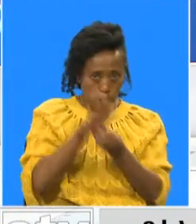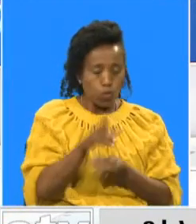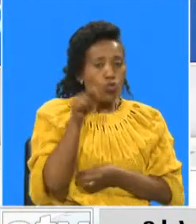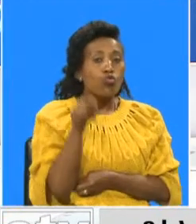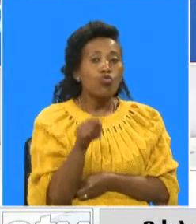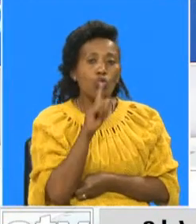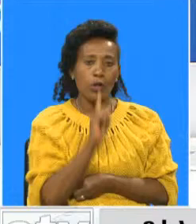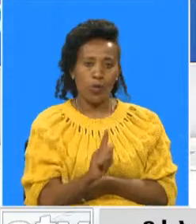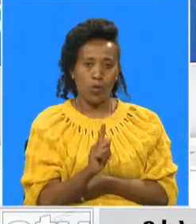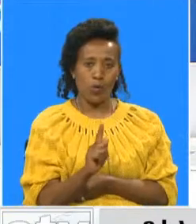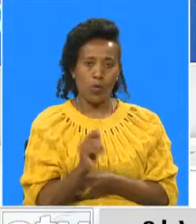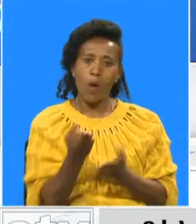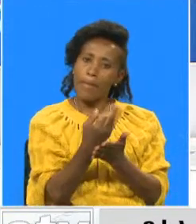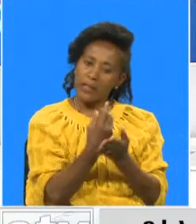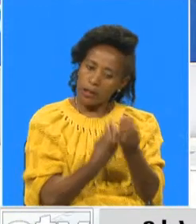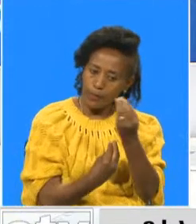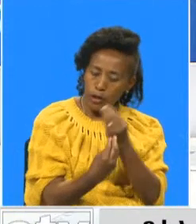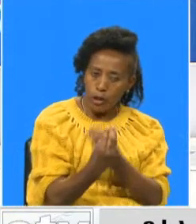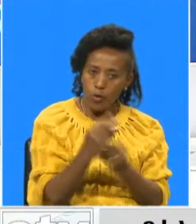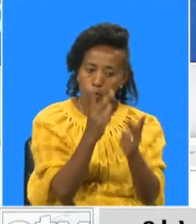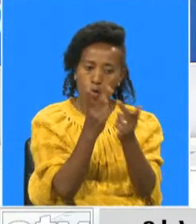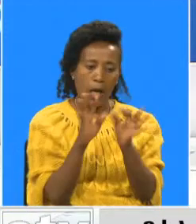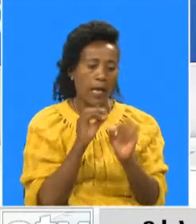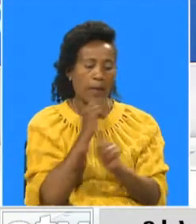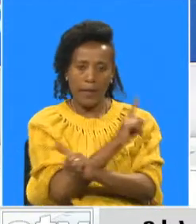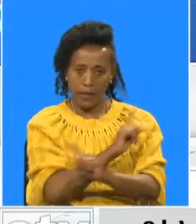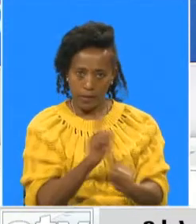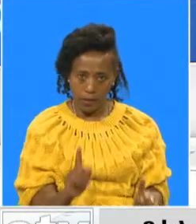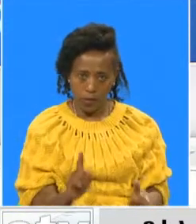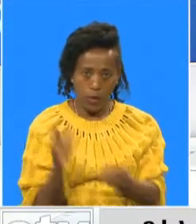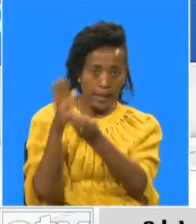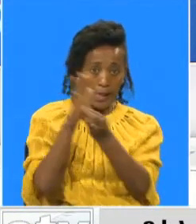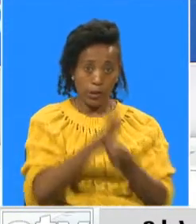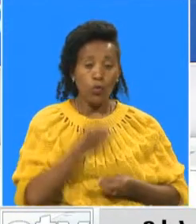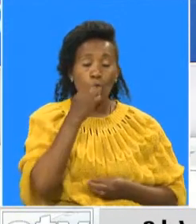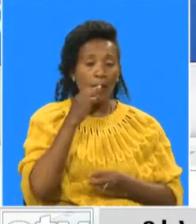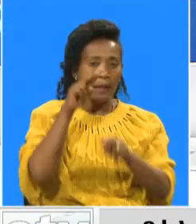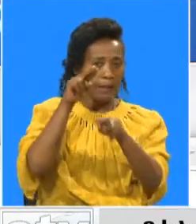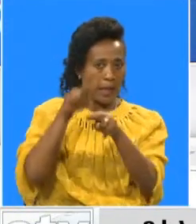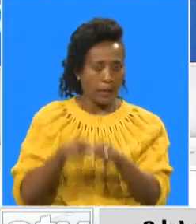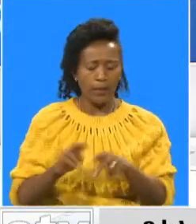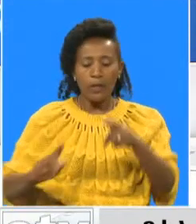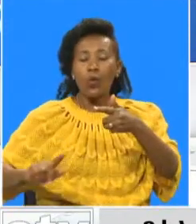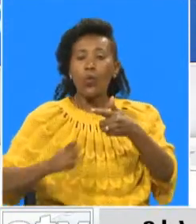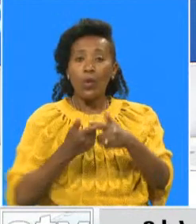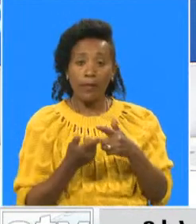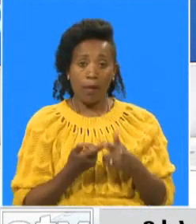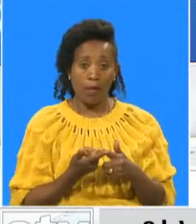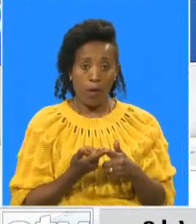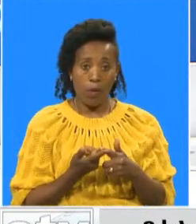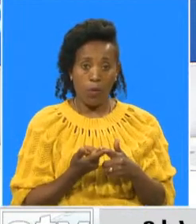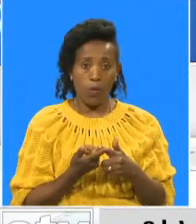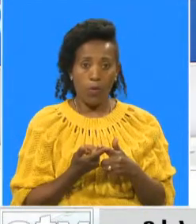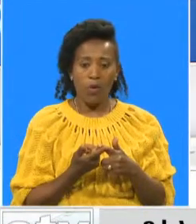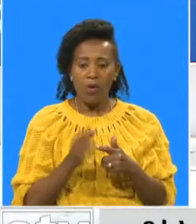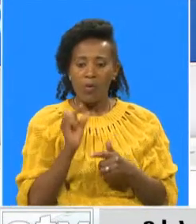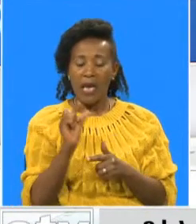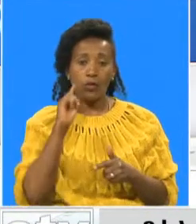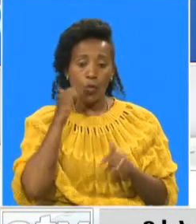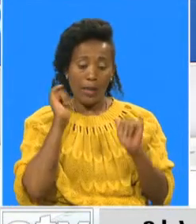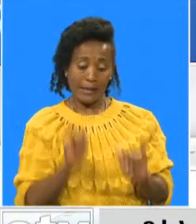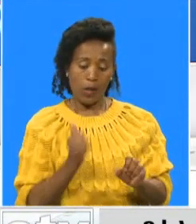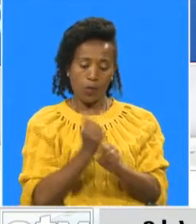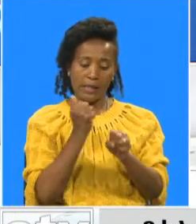ነው። ምርታቸው የሚሸጡበት ቦታ ለማግኘት ነው ተጽዕኖ ብለን የምናስቀምጠው። ሁለተኛ ኢቨን እዛው